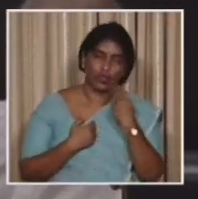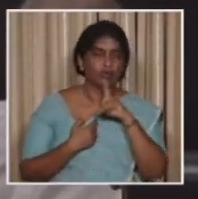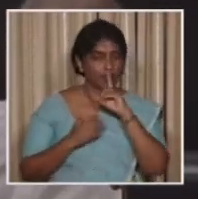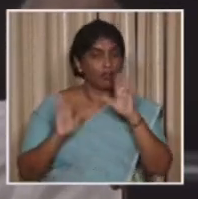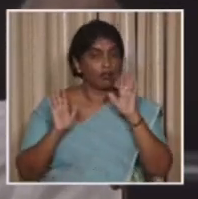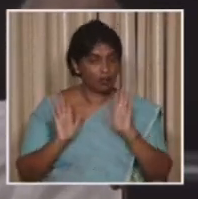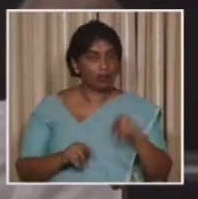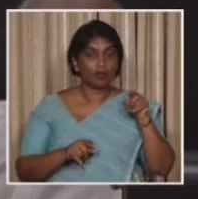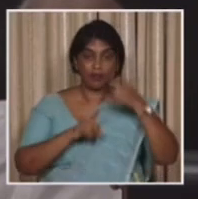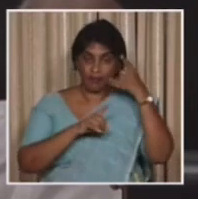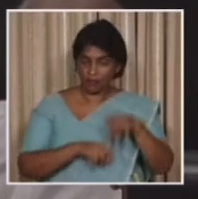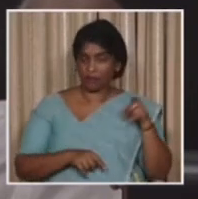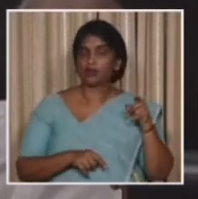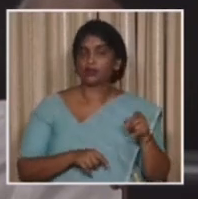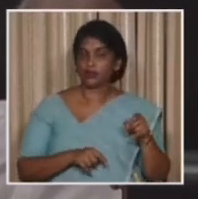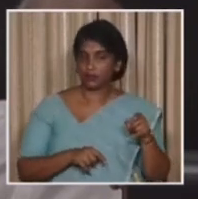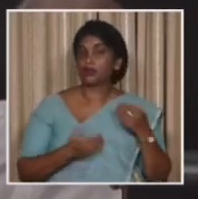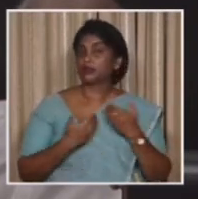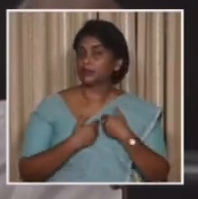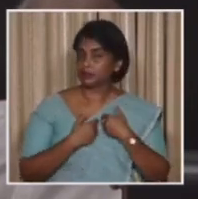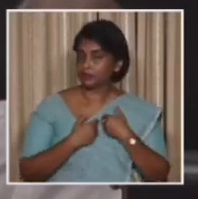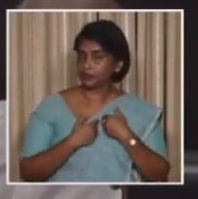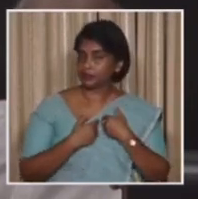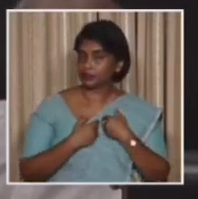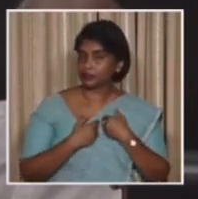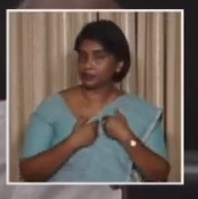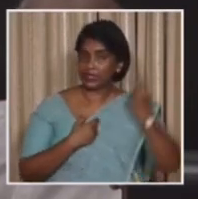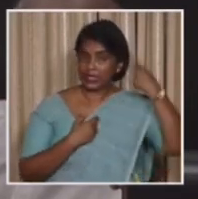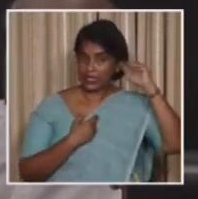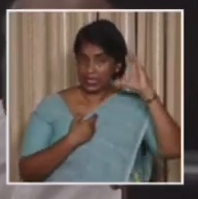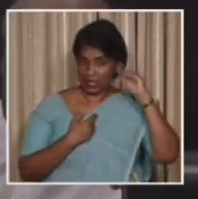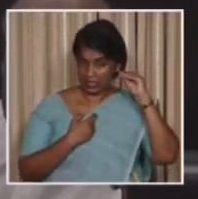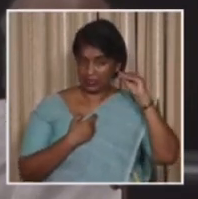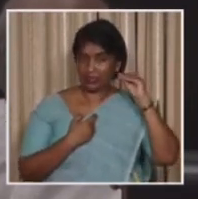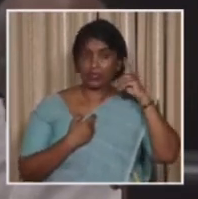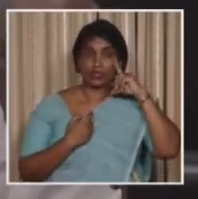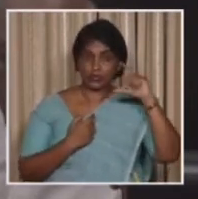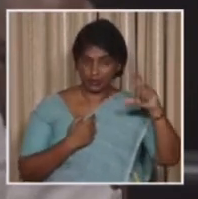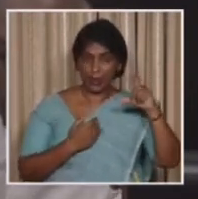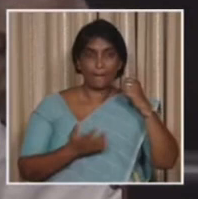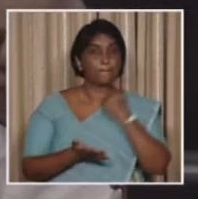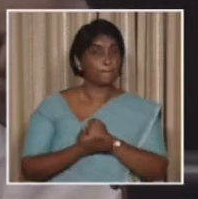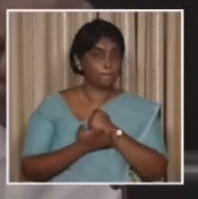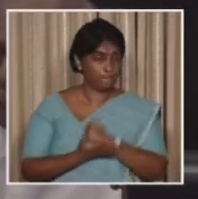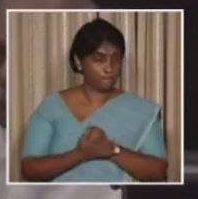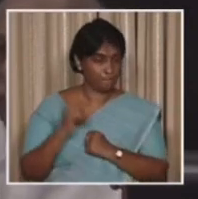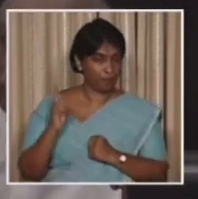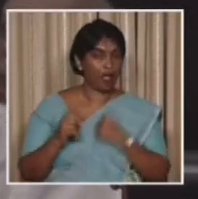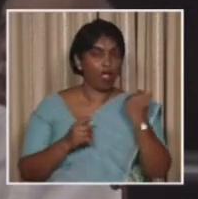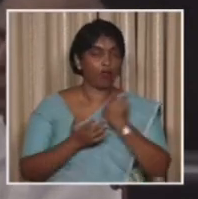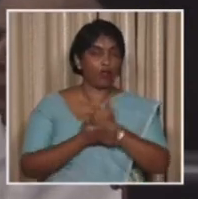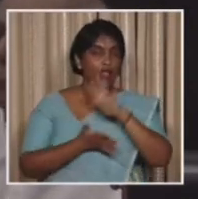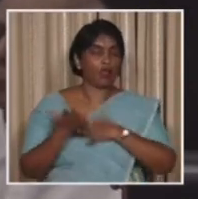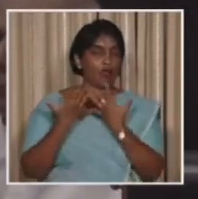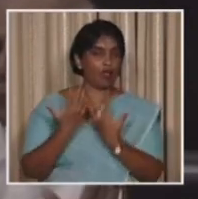නමුත් ඒ නිසා අපිට ඊයේ රාත්‍රියේ චීන එක්සිම් බැංකුවේ නව ලිපිය